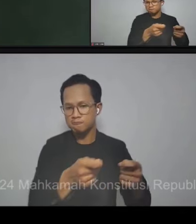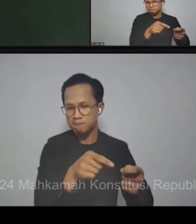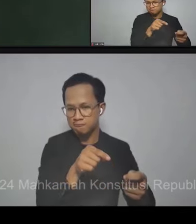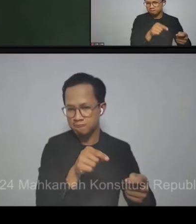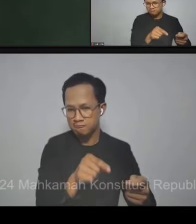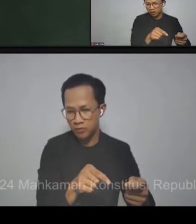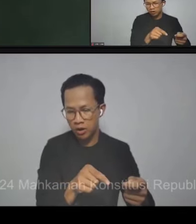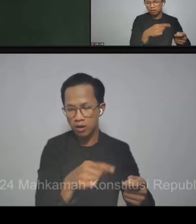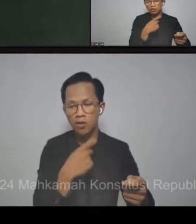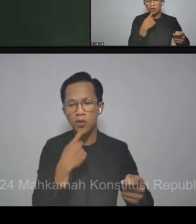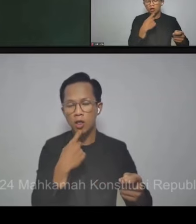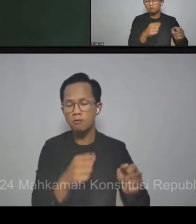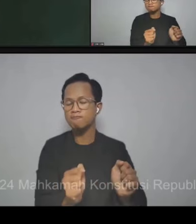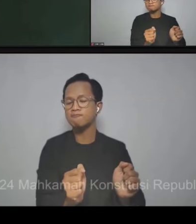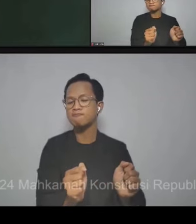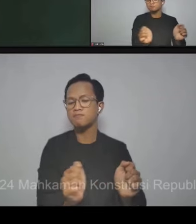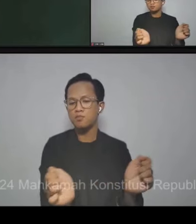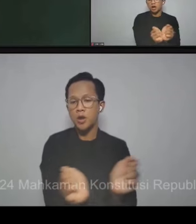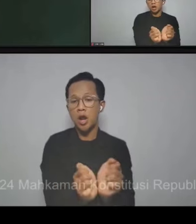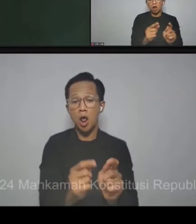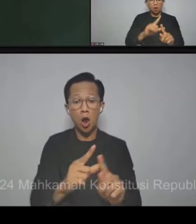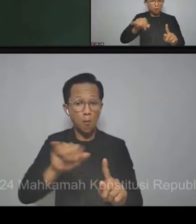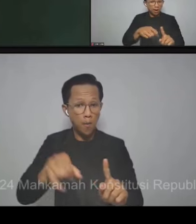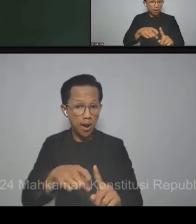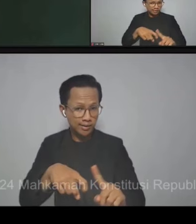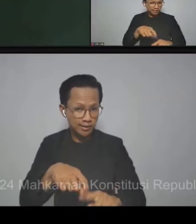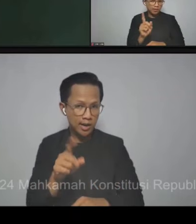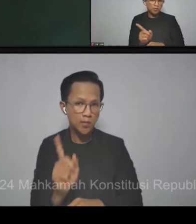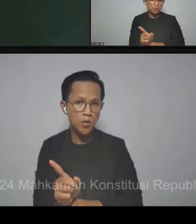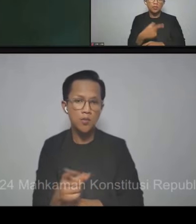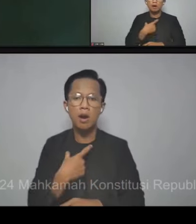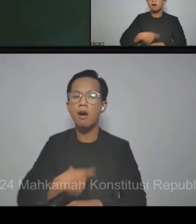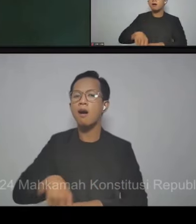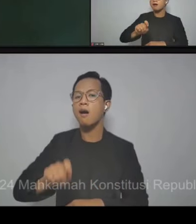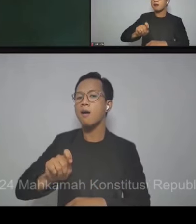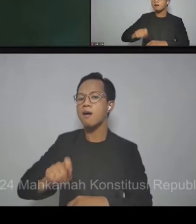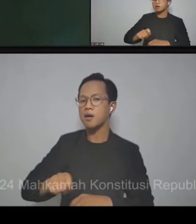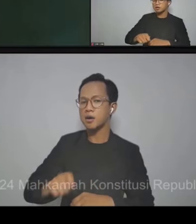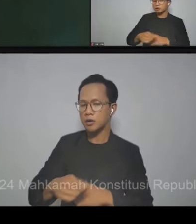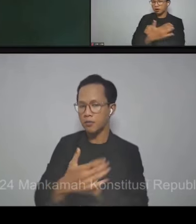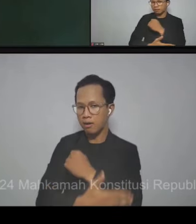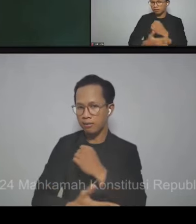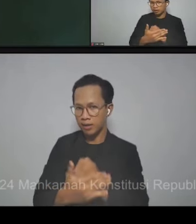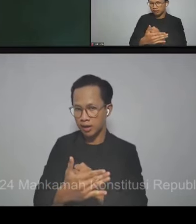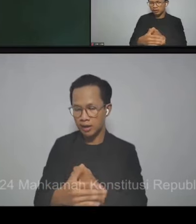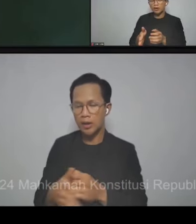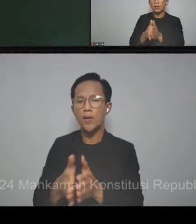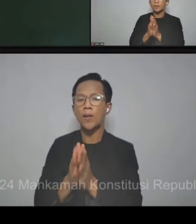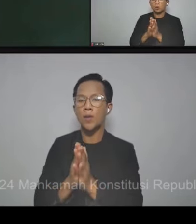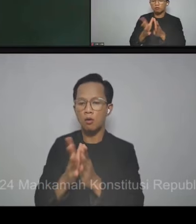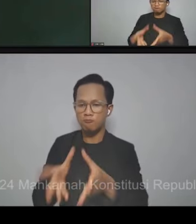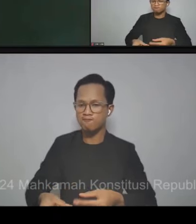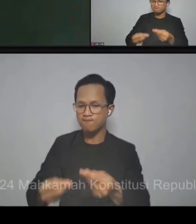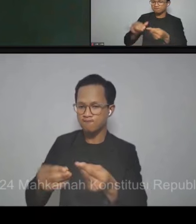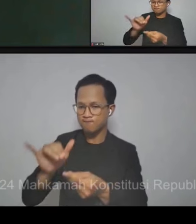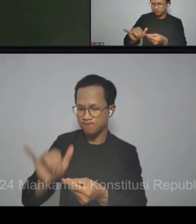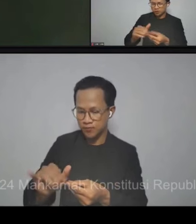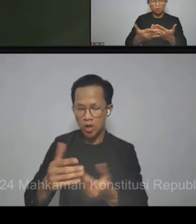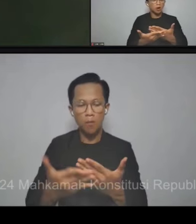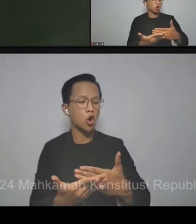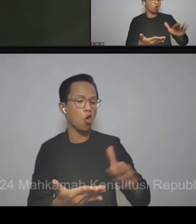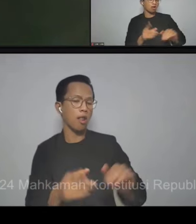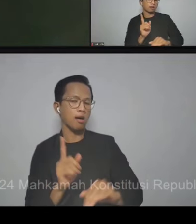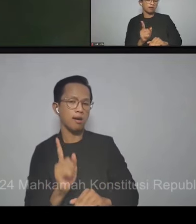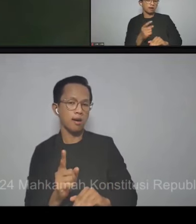pidana di bidang perpajakan karena ada hakim pengadilan negeri yang dalam putusannya mengabulkan permohonan prpradidan dan ada yang menolak terhadap persoalan